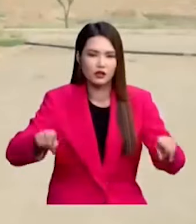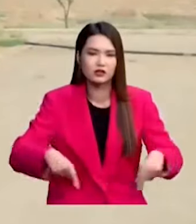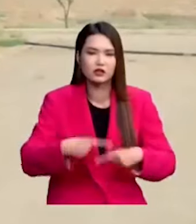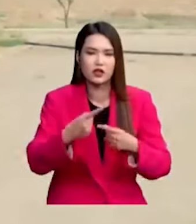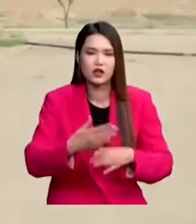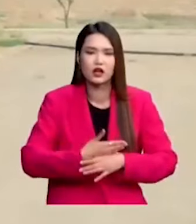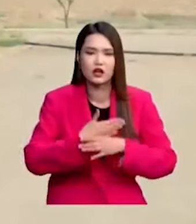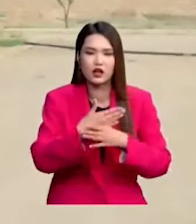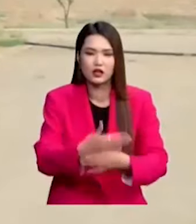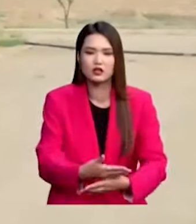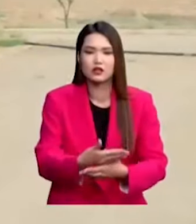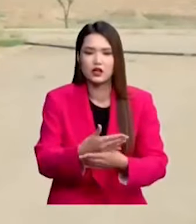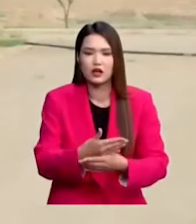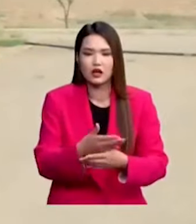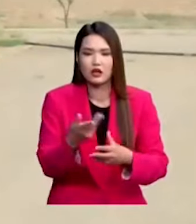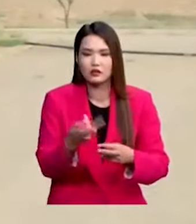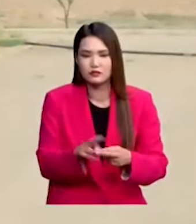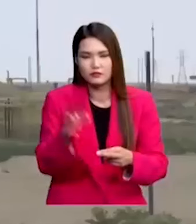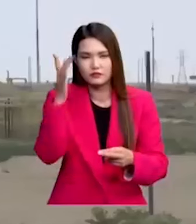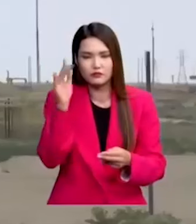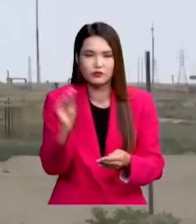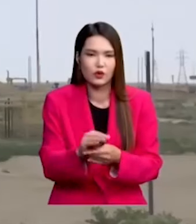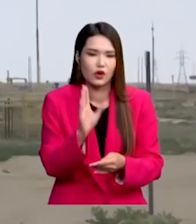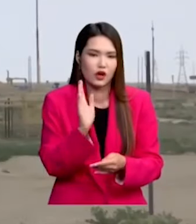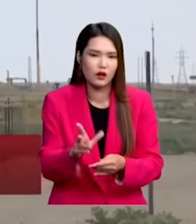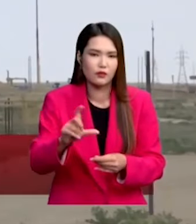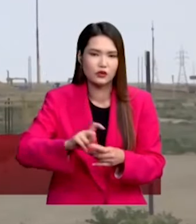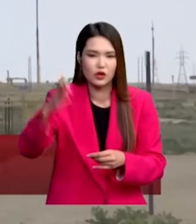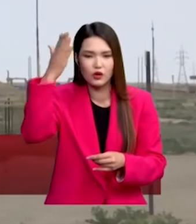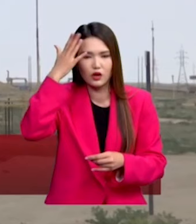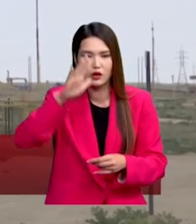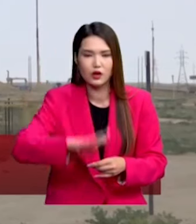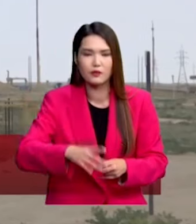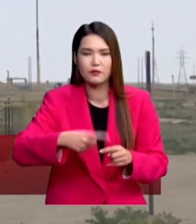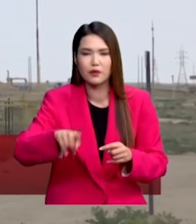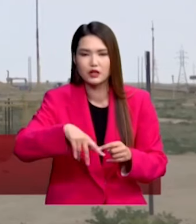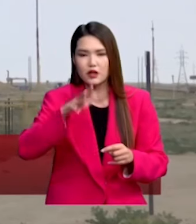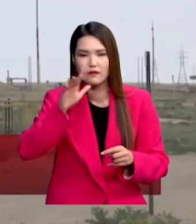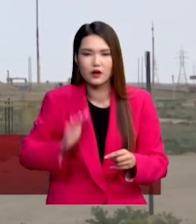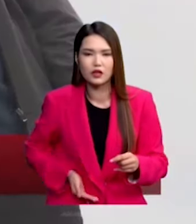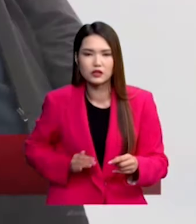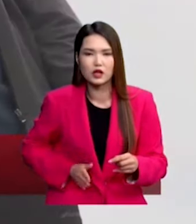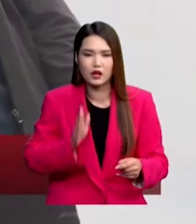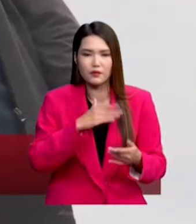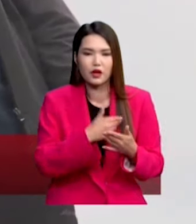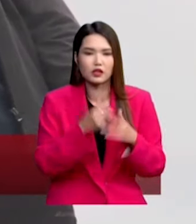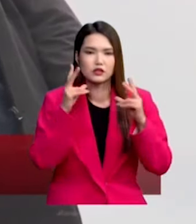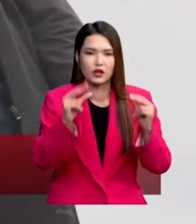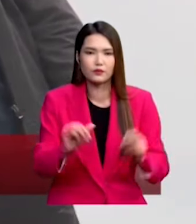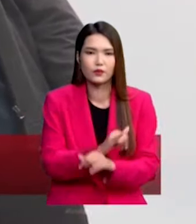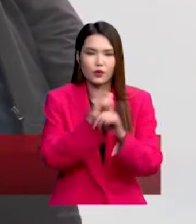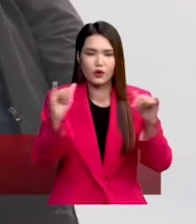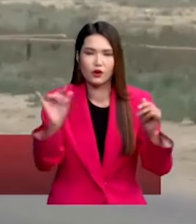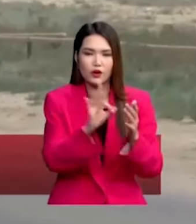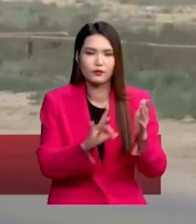куб үстіндегі жетпеген 1000 кубқа дейін жеткізді. По словам акима села, в ближайшее время компания по опреснению воды обещает увеличить